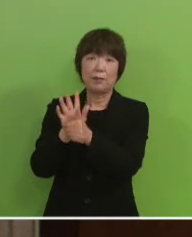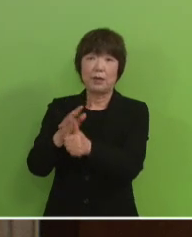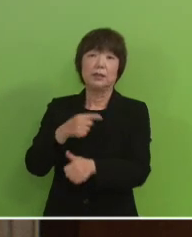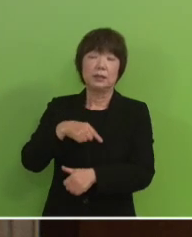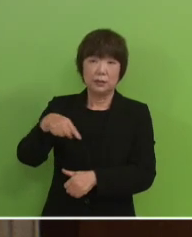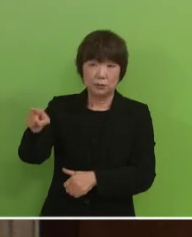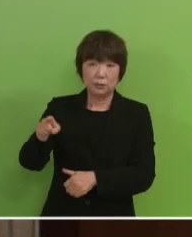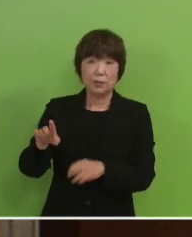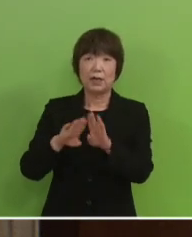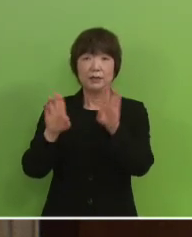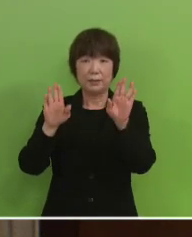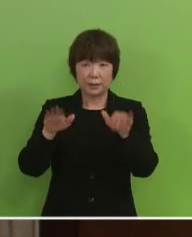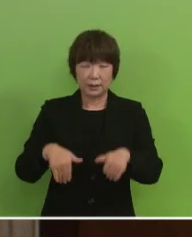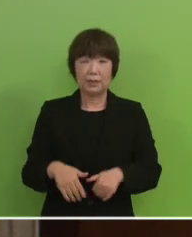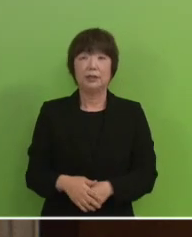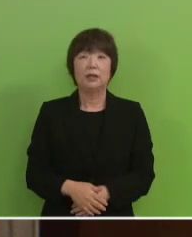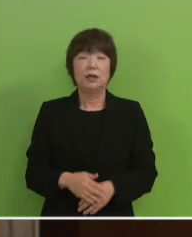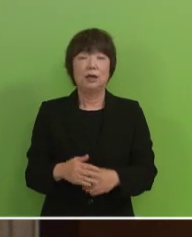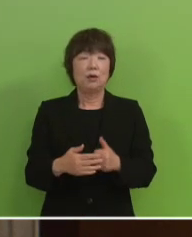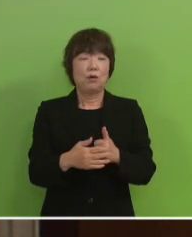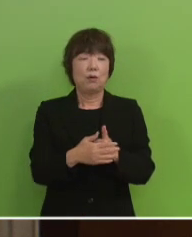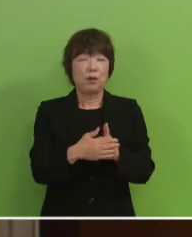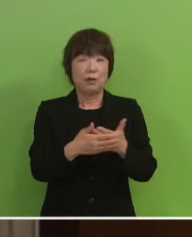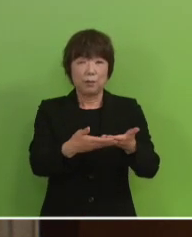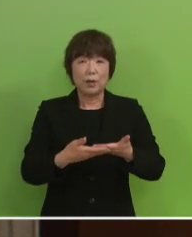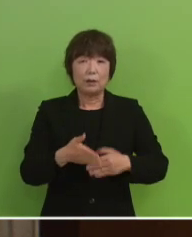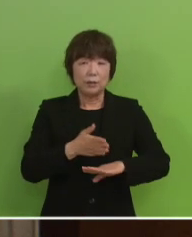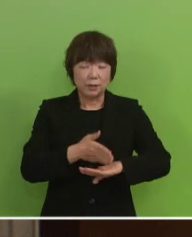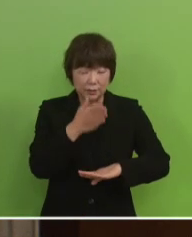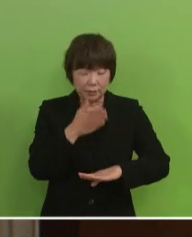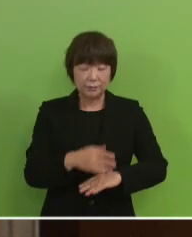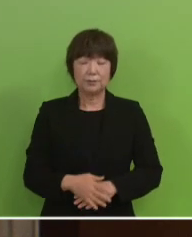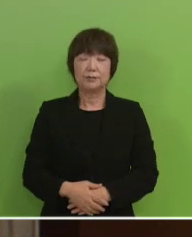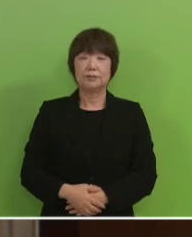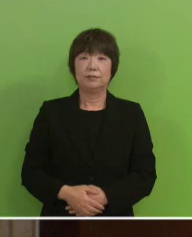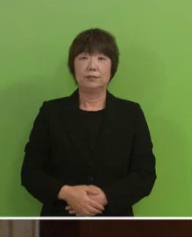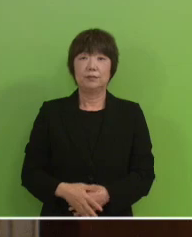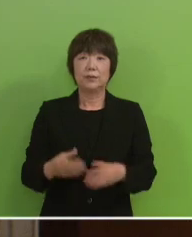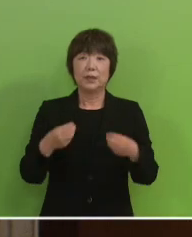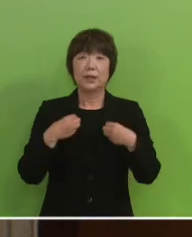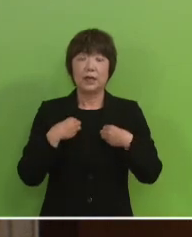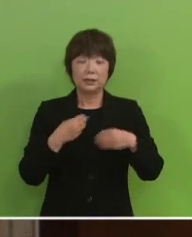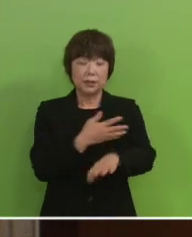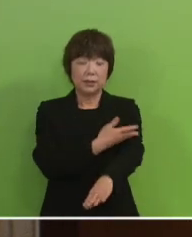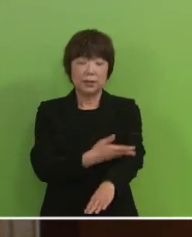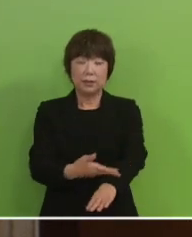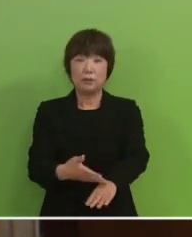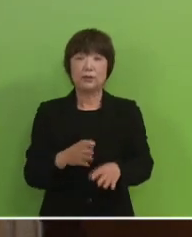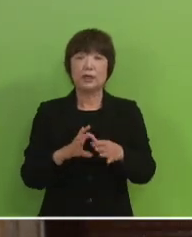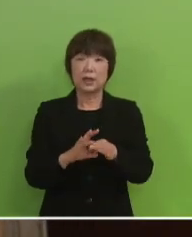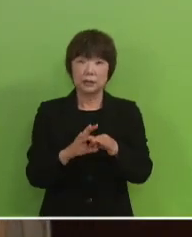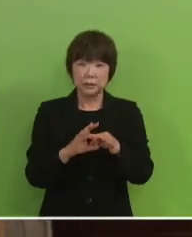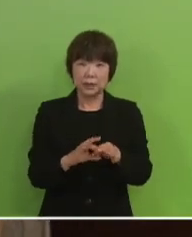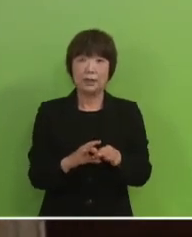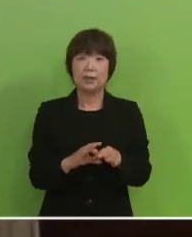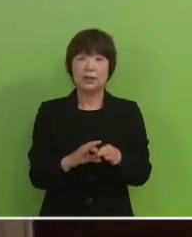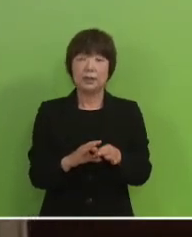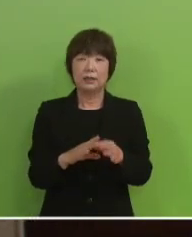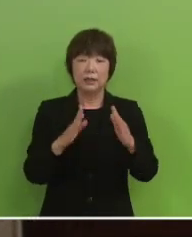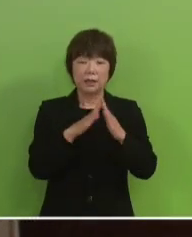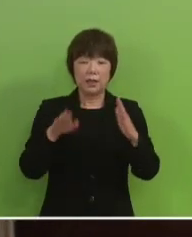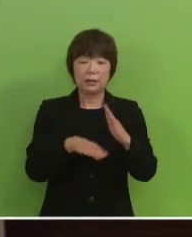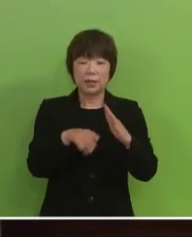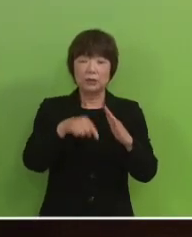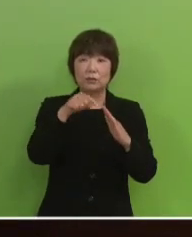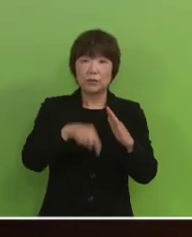応援派遣に感謝を申し上げます次に感染経路でございますがへ家庭内